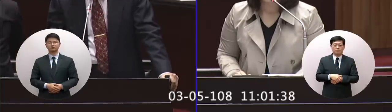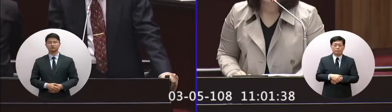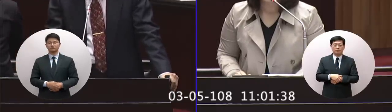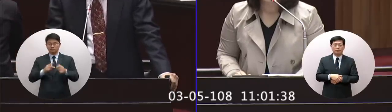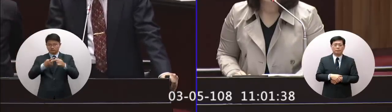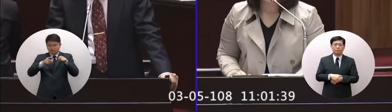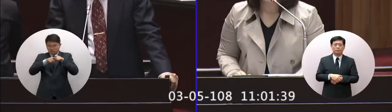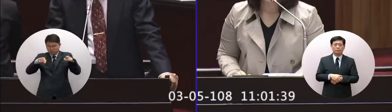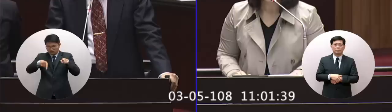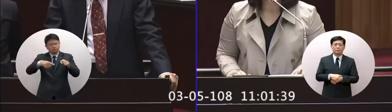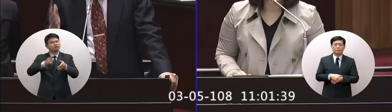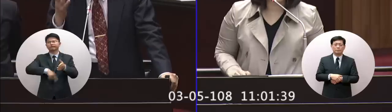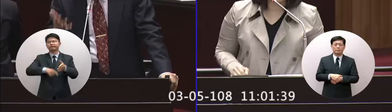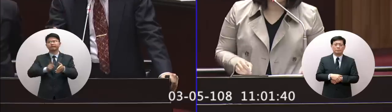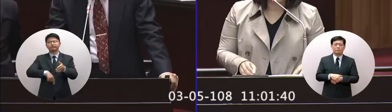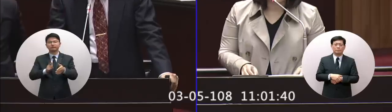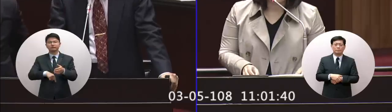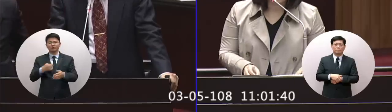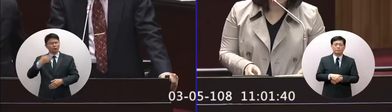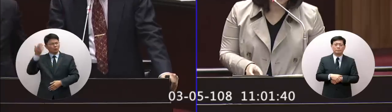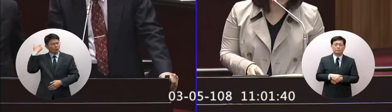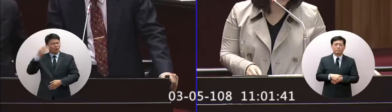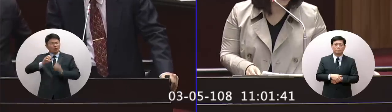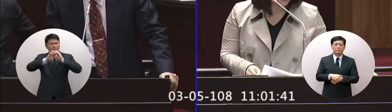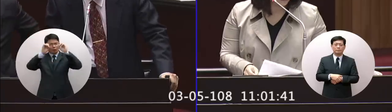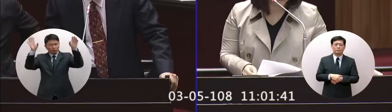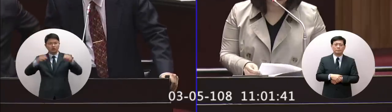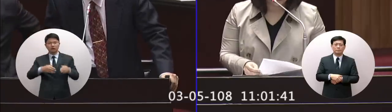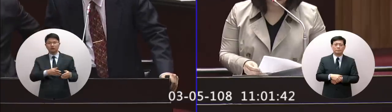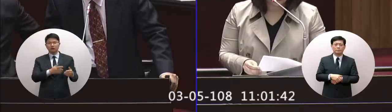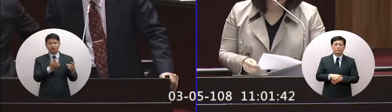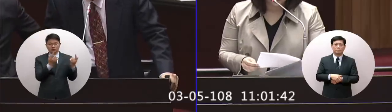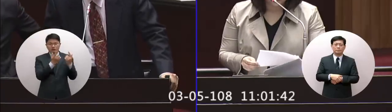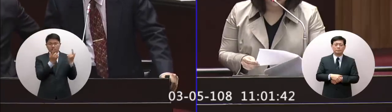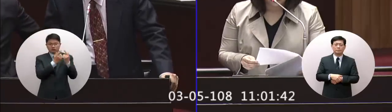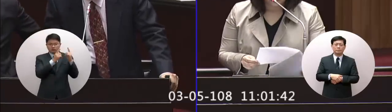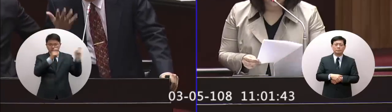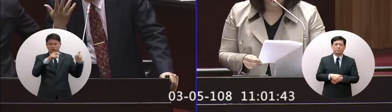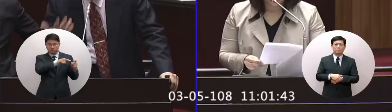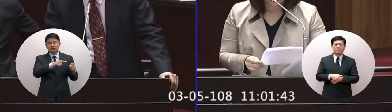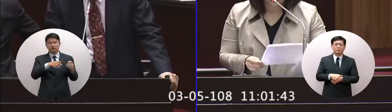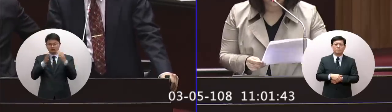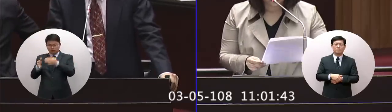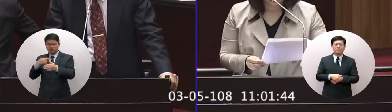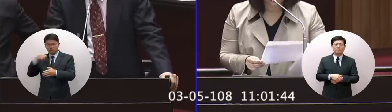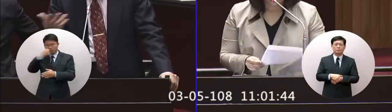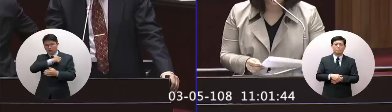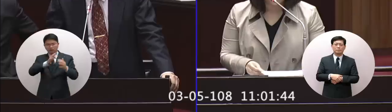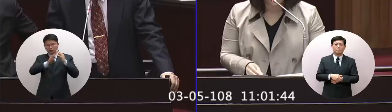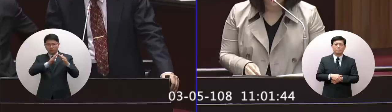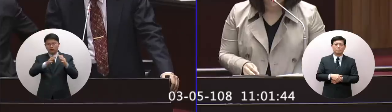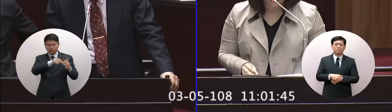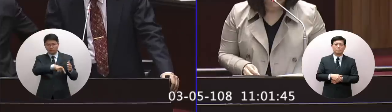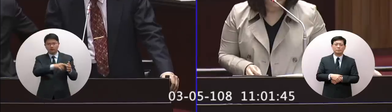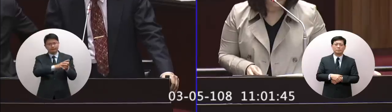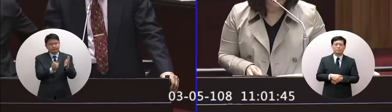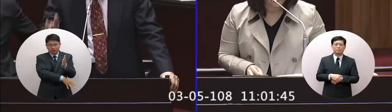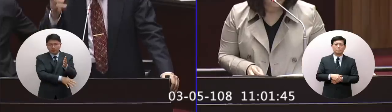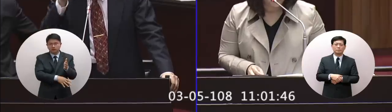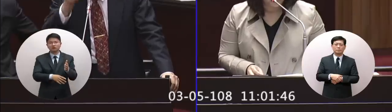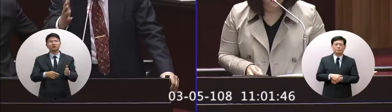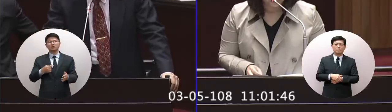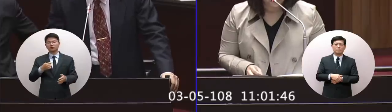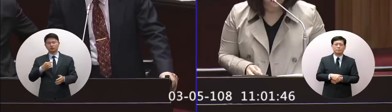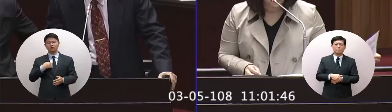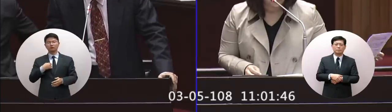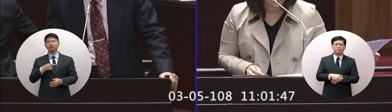和平很简单，我们一再呼吁，北京放弃对台动武就有和平，不需要签什么和平协议，